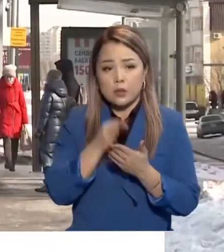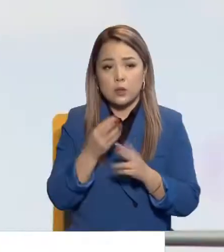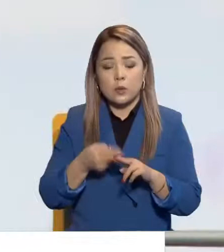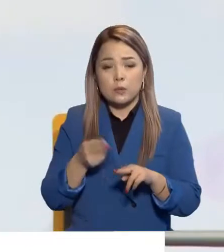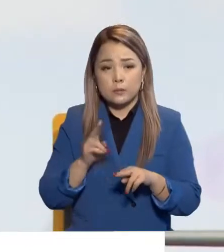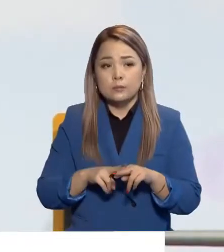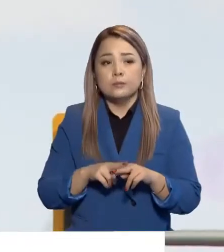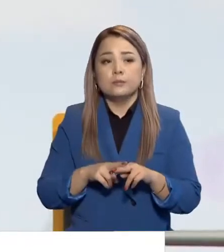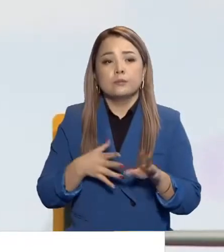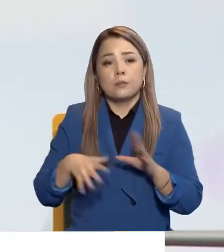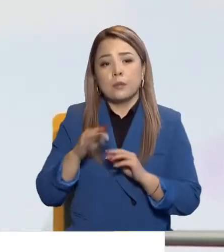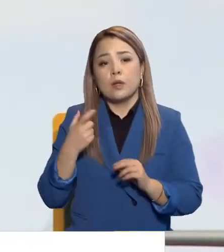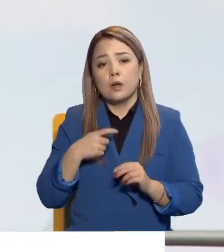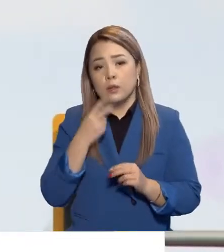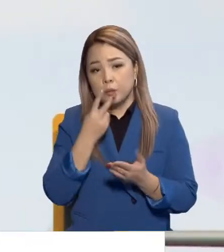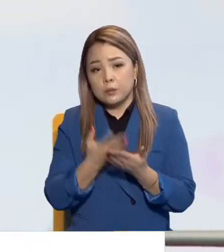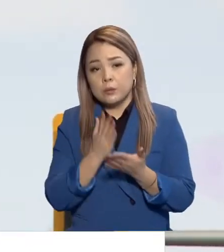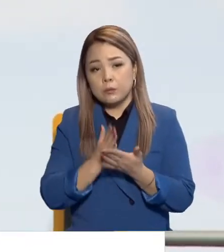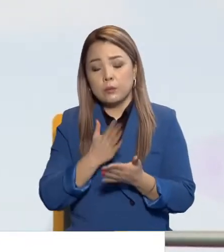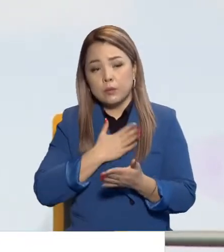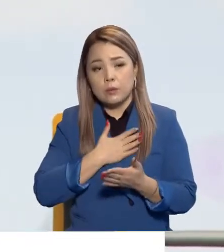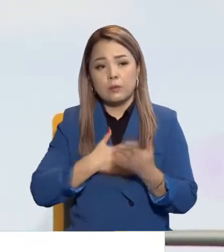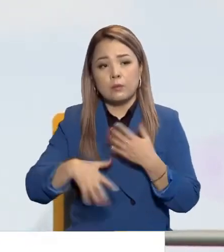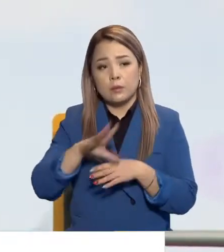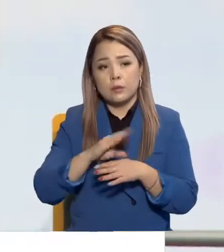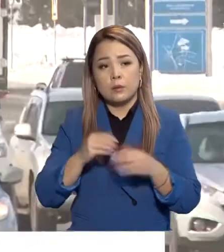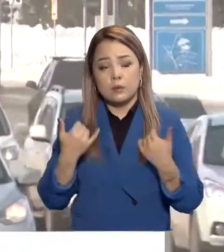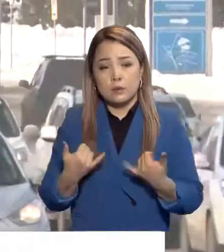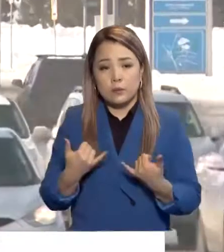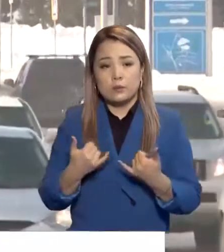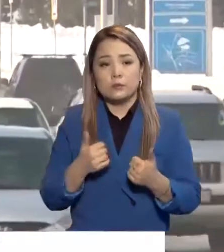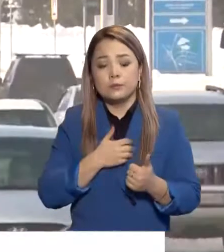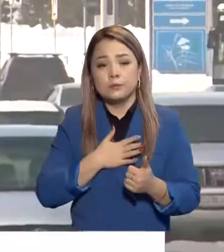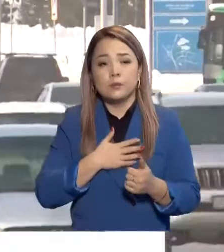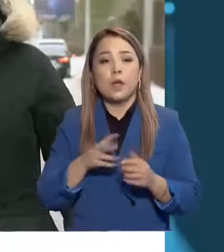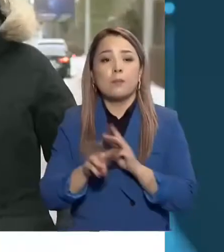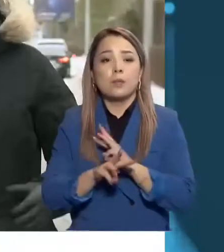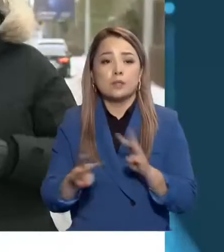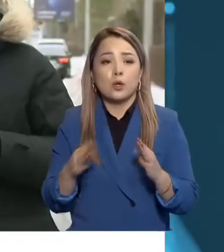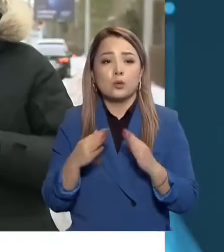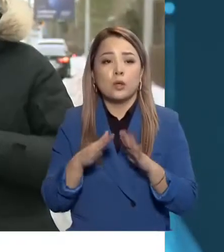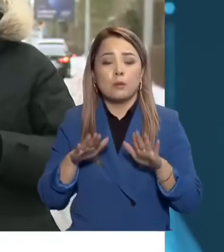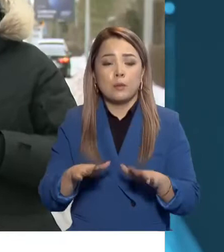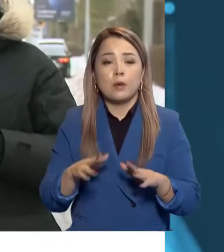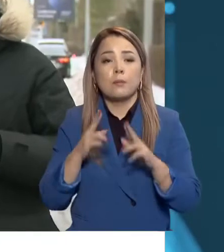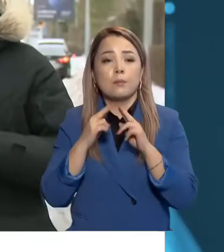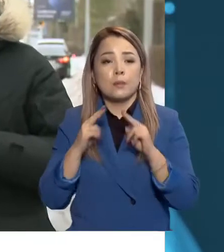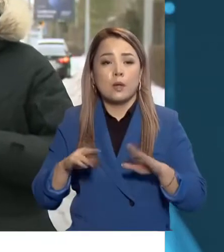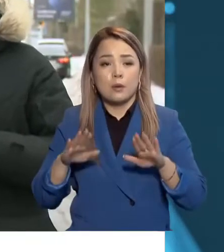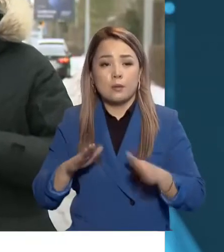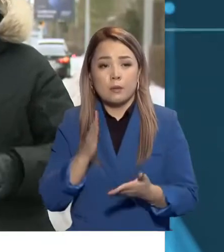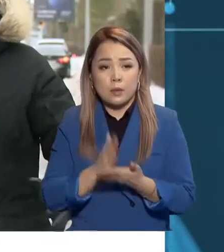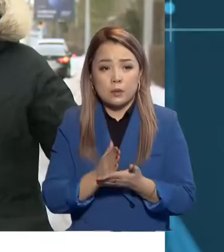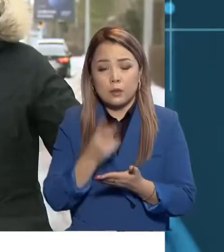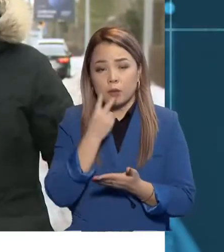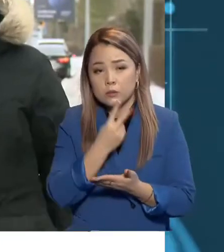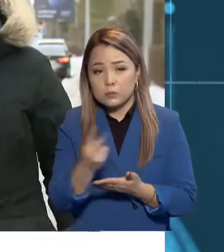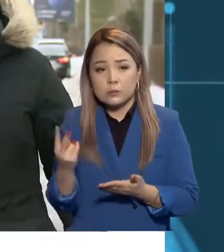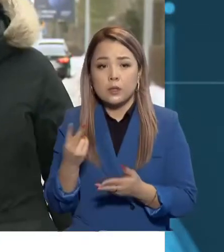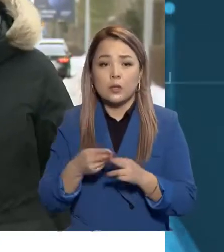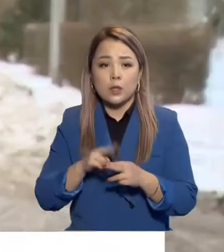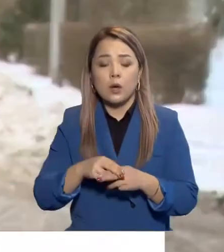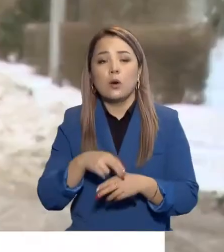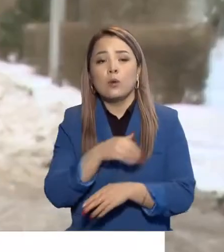осы. Өздеріңіз көргендей, менің ту сыртында дәл қазір министрліктер үйі ар жағында ақорда тұр. Байқасаңыздар,